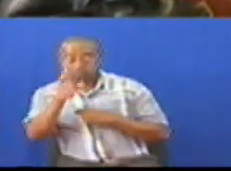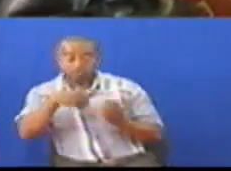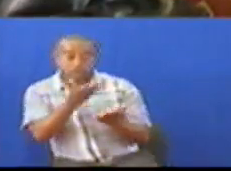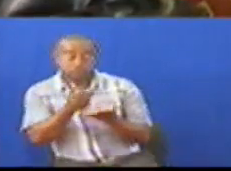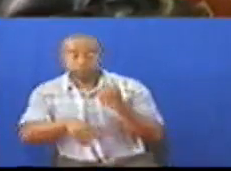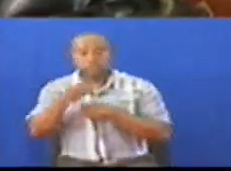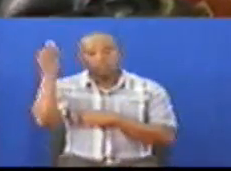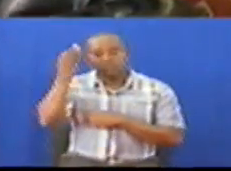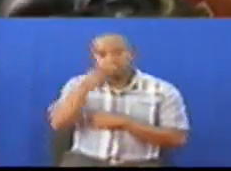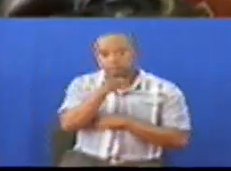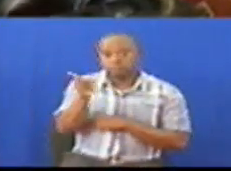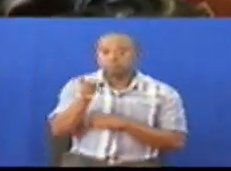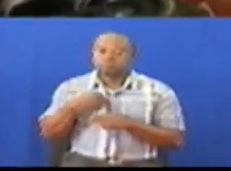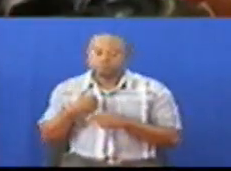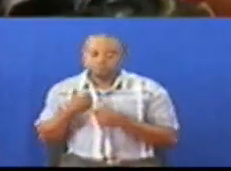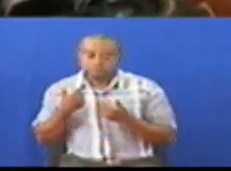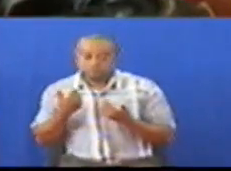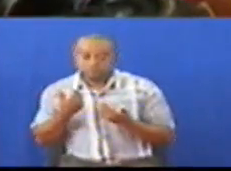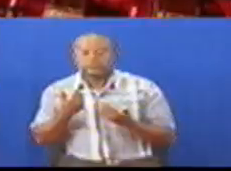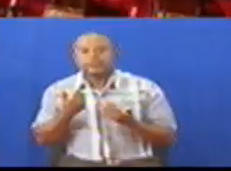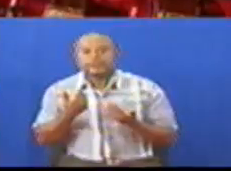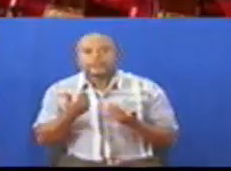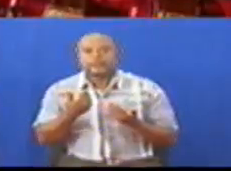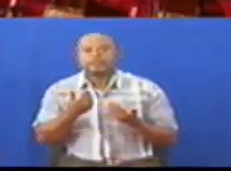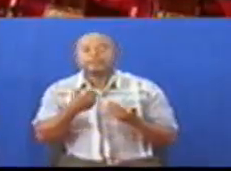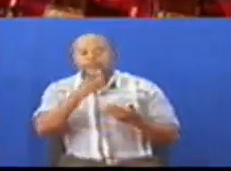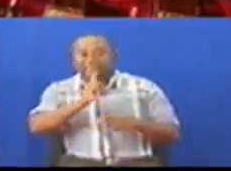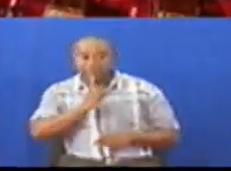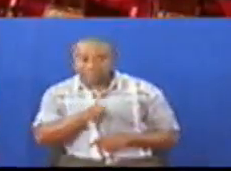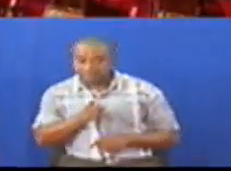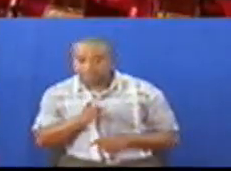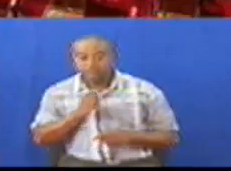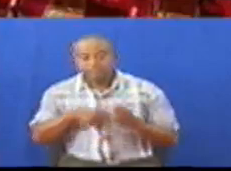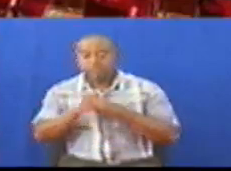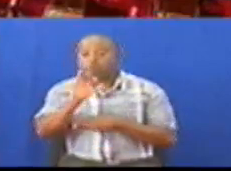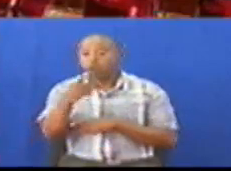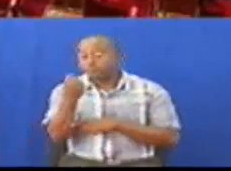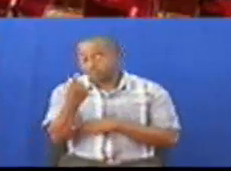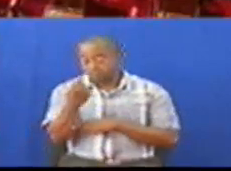ya bajeti ya ofisi ya rais tawala za mikoa na serikali za mitaa kwa mwaka wa fedha